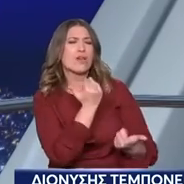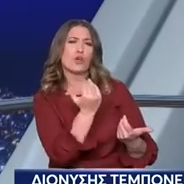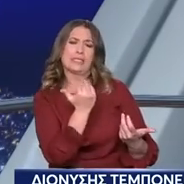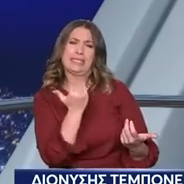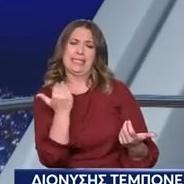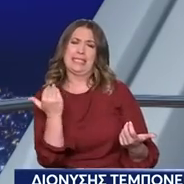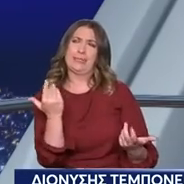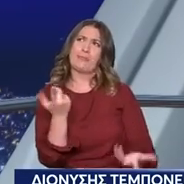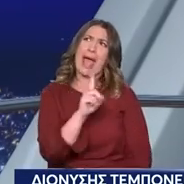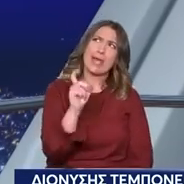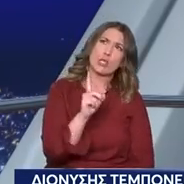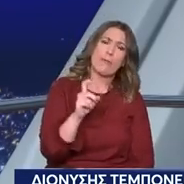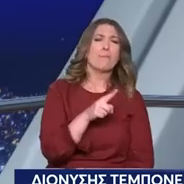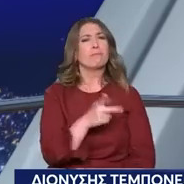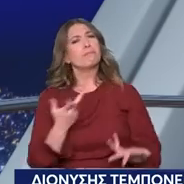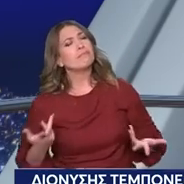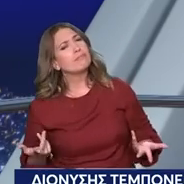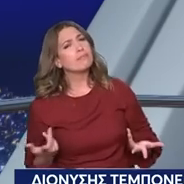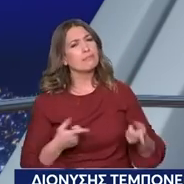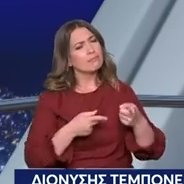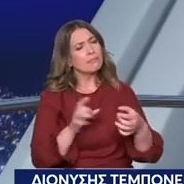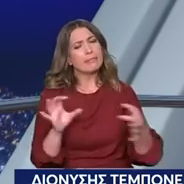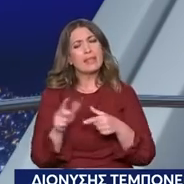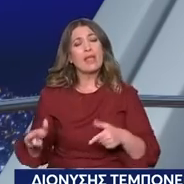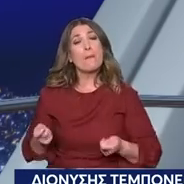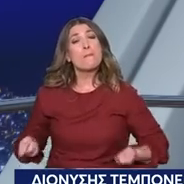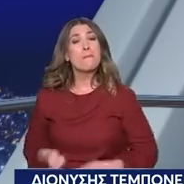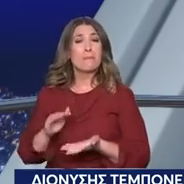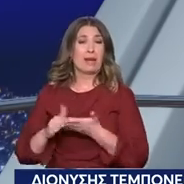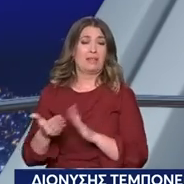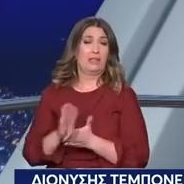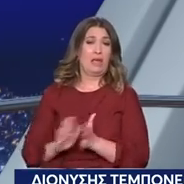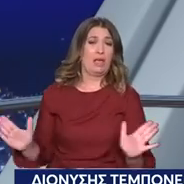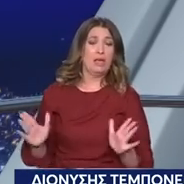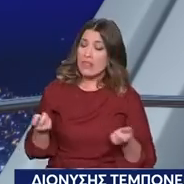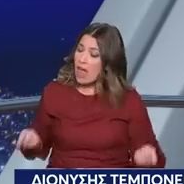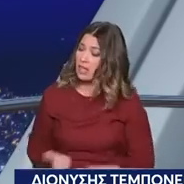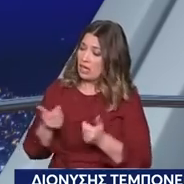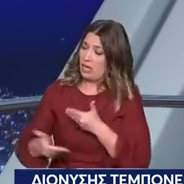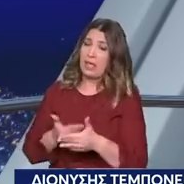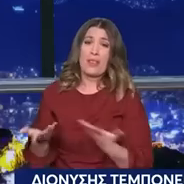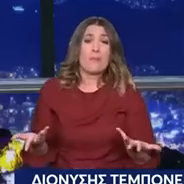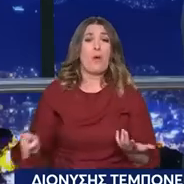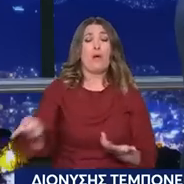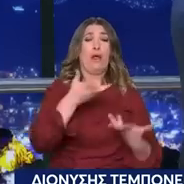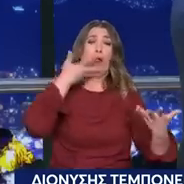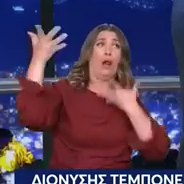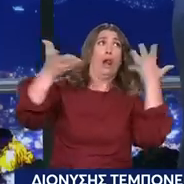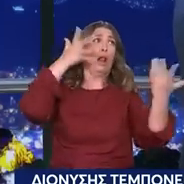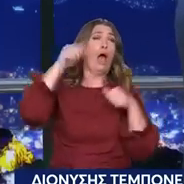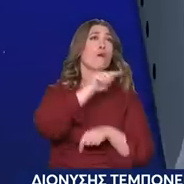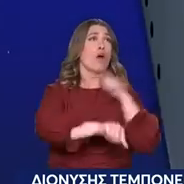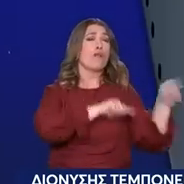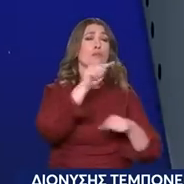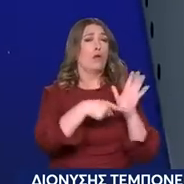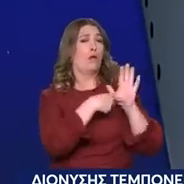βέβαια θα συμβαδίζουν με πρακτικές οι οποίες εφαρμόζονται σε όλη την υπόλοιπη Ευρώπη. Πώς μπορεί λοιπόν όλη η υπόλοιπη Ευρώπη. Στην Ελλάδα, και από την Νέα